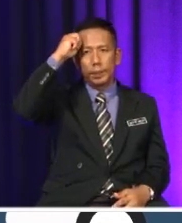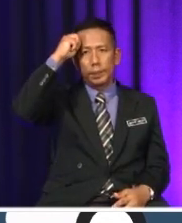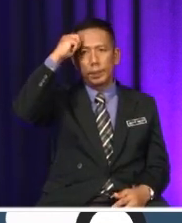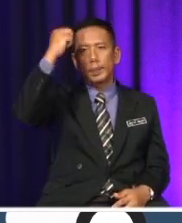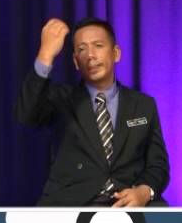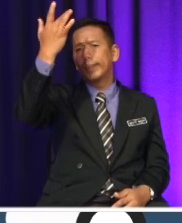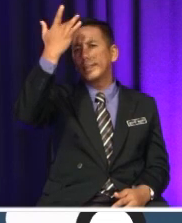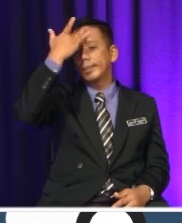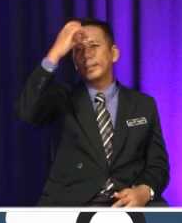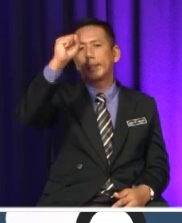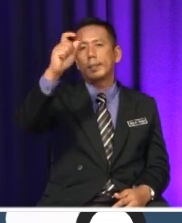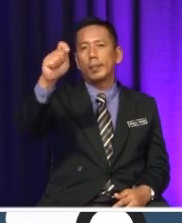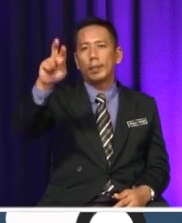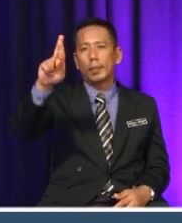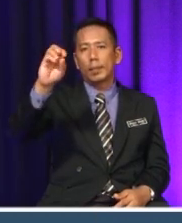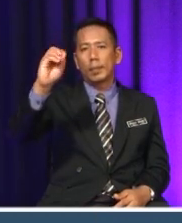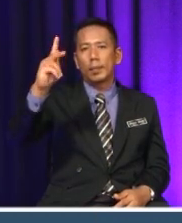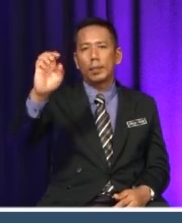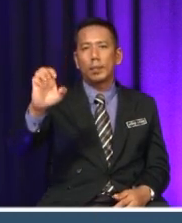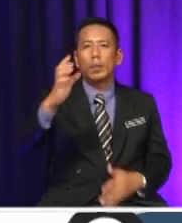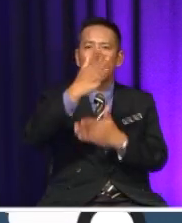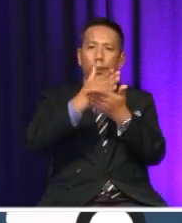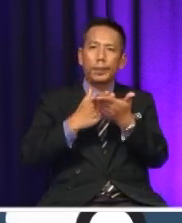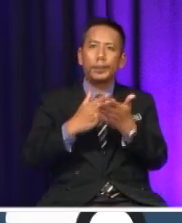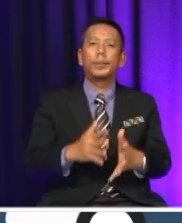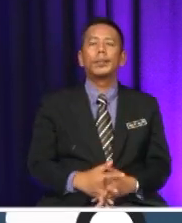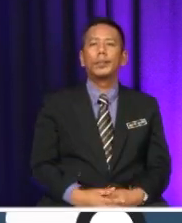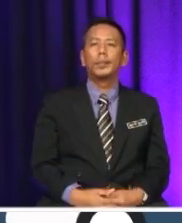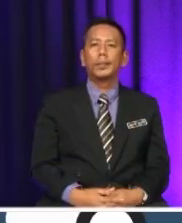separuh stroke makanan yang sesuai